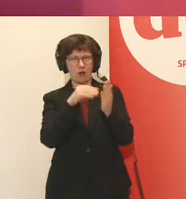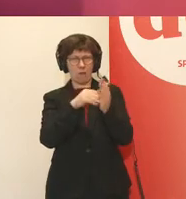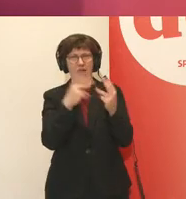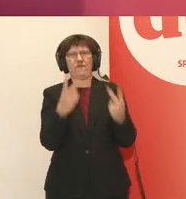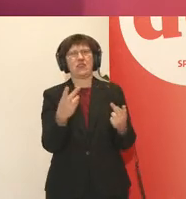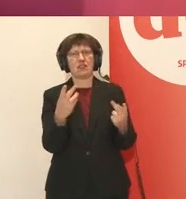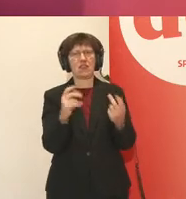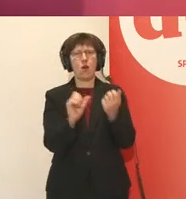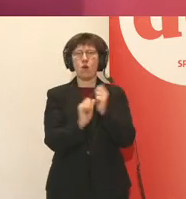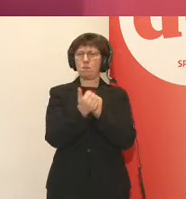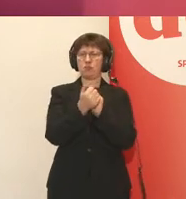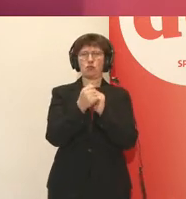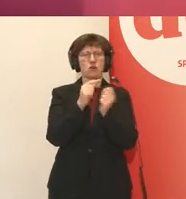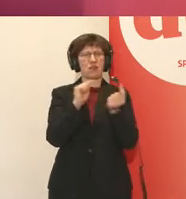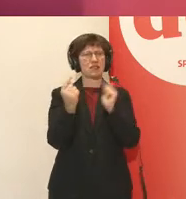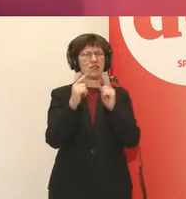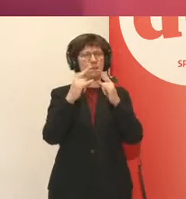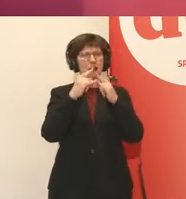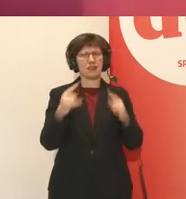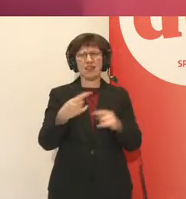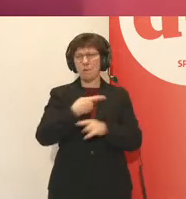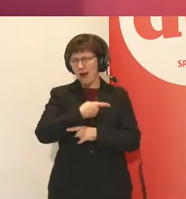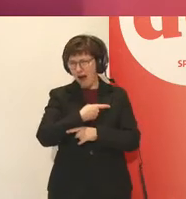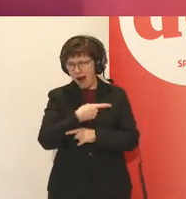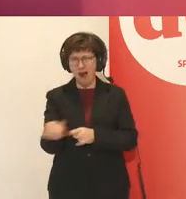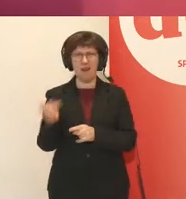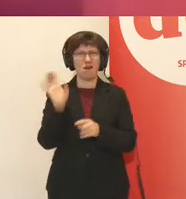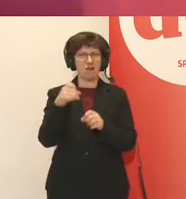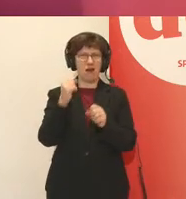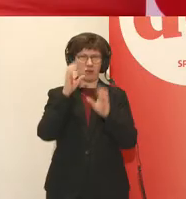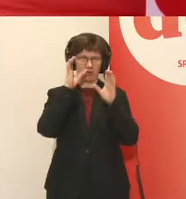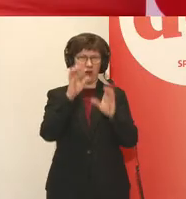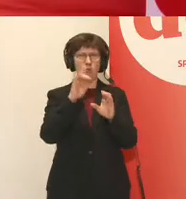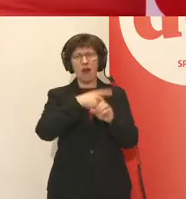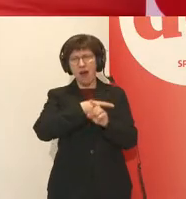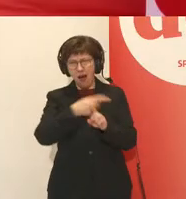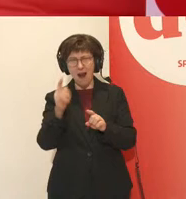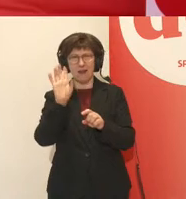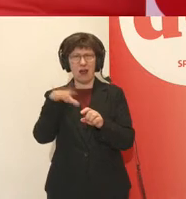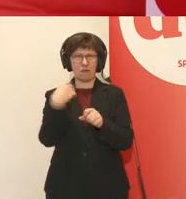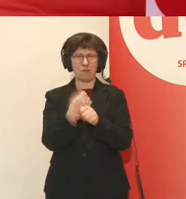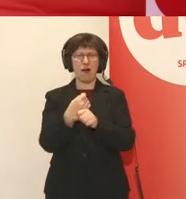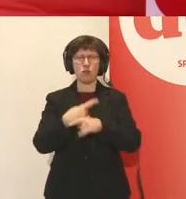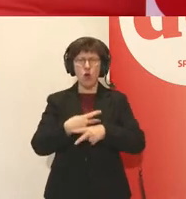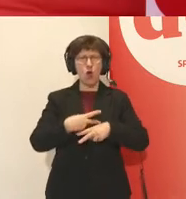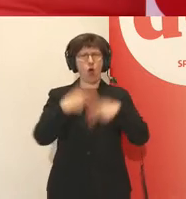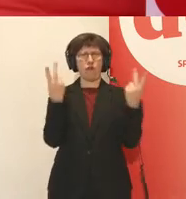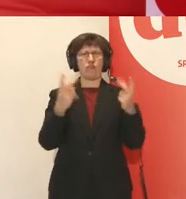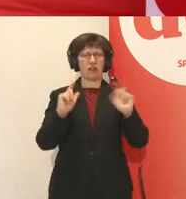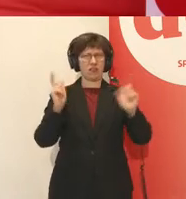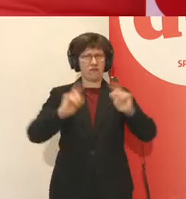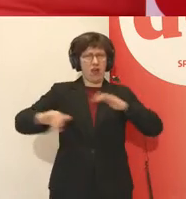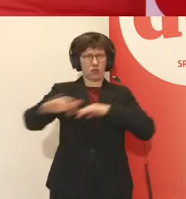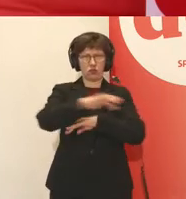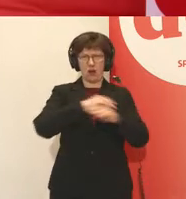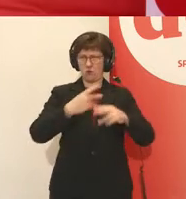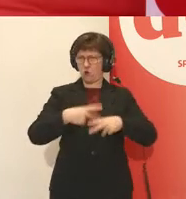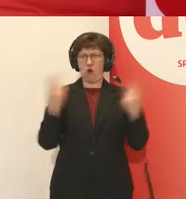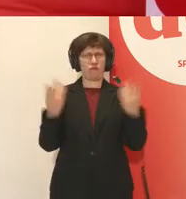das besondere am debatten camp dass wirklich jeder zuschauen kann also es ist eine öffentliche veranstaltung wo